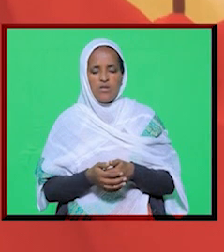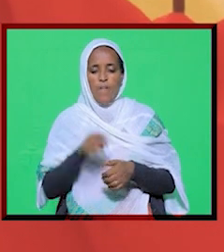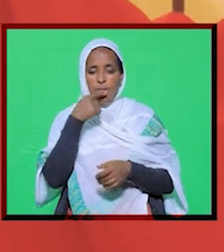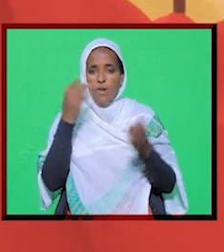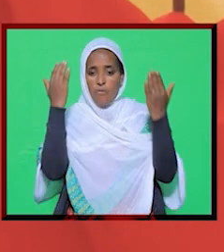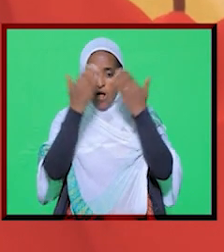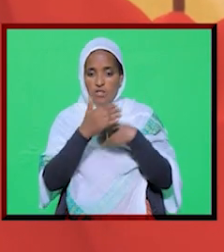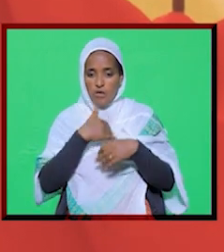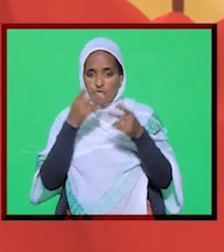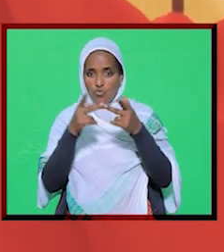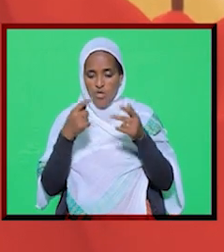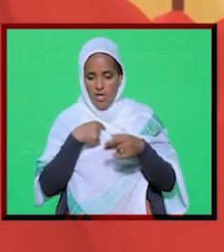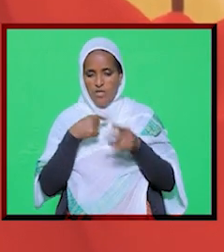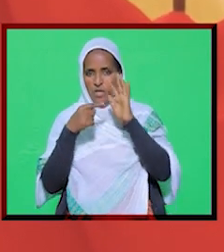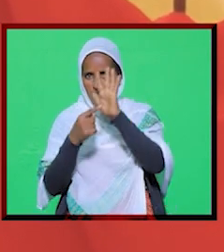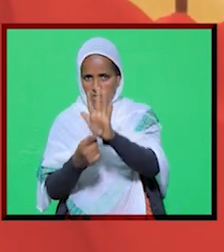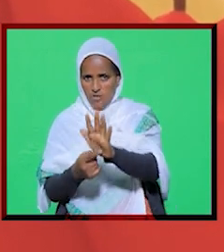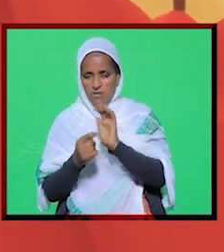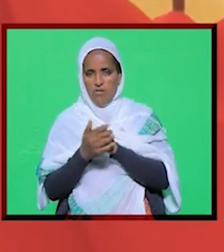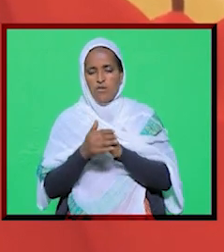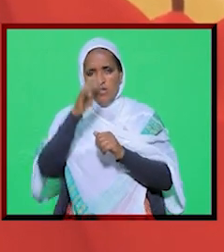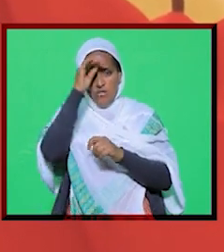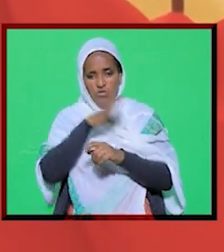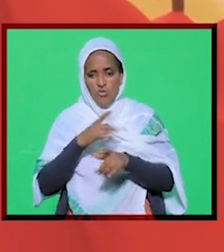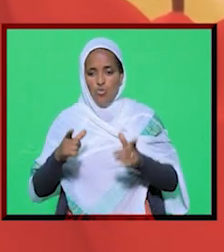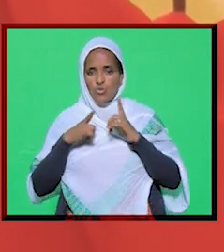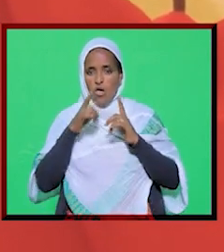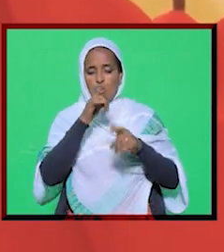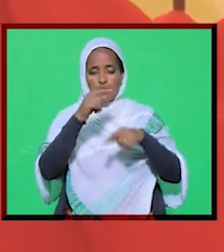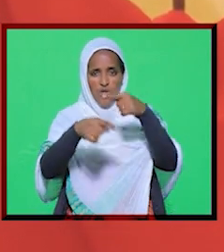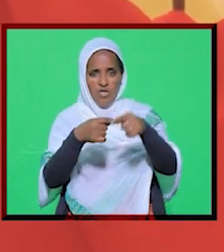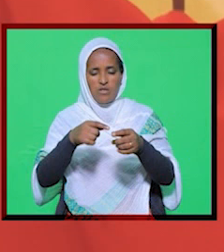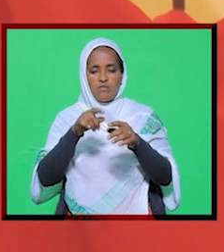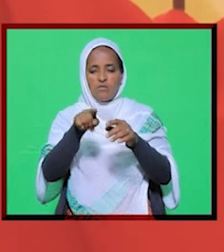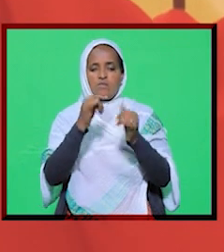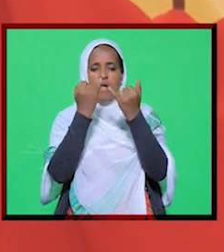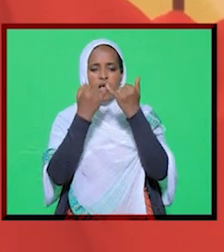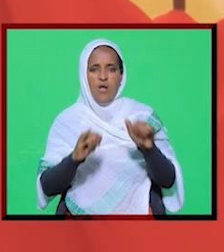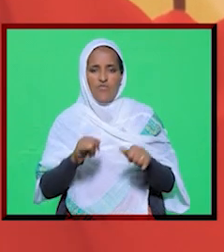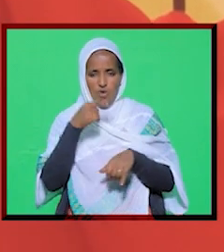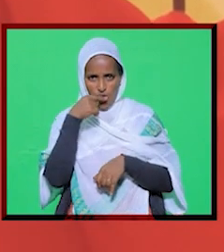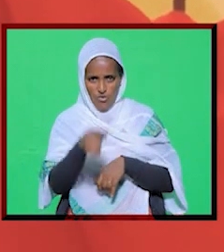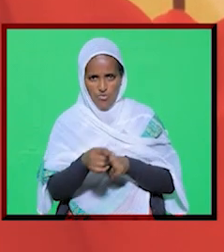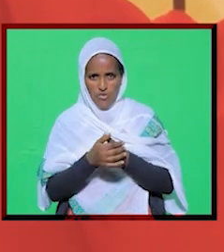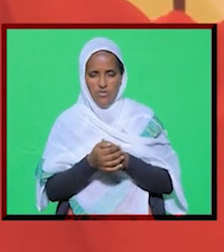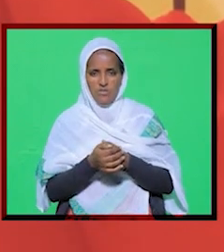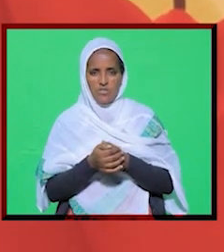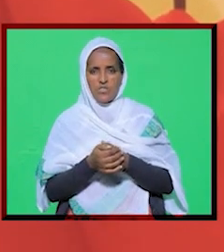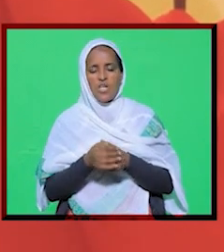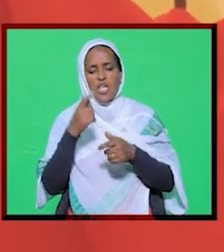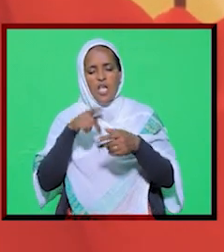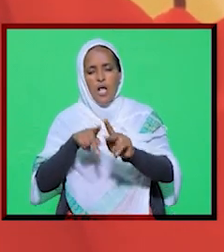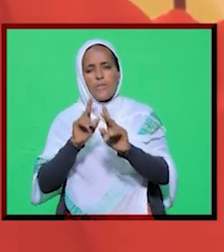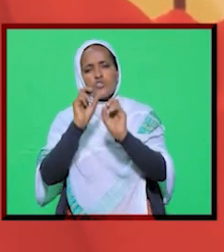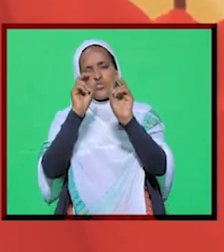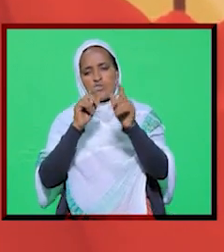በል ማታ ያለበትን ታሳየኛለህ፣ ሰው ሳይኖር ሄደን አካፍልሃለሁ ለአንተም አሉት። ይህ ገበሬ